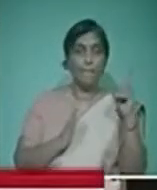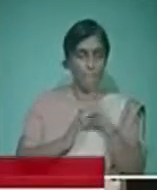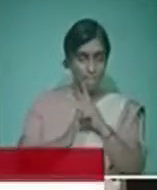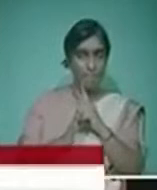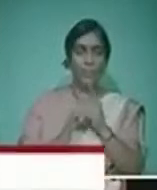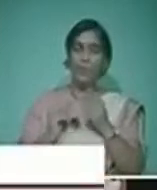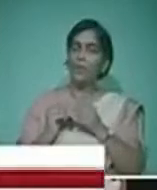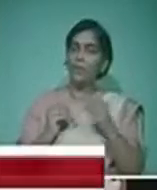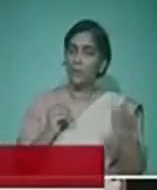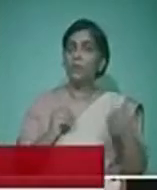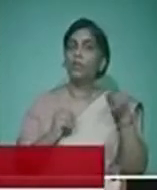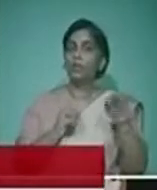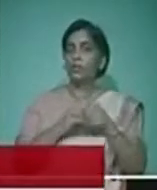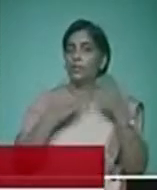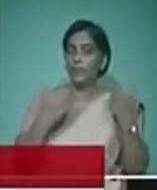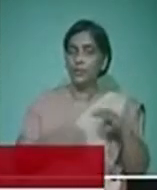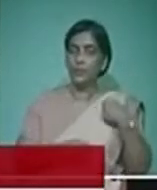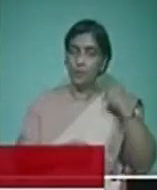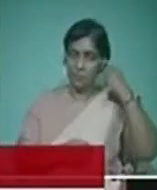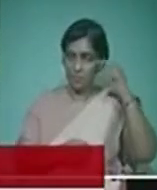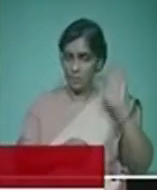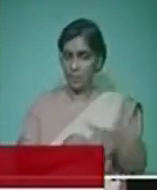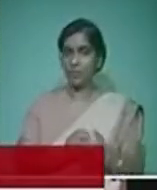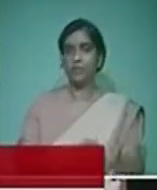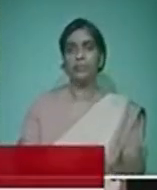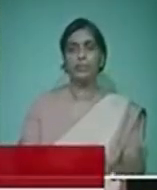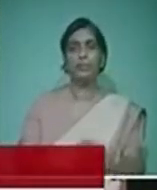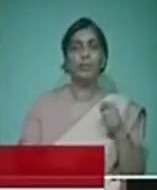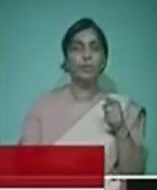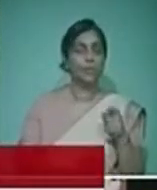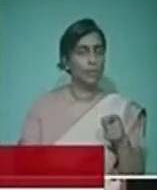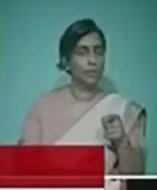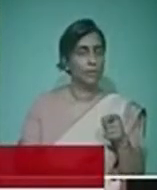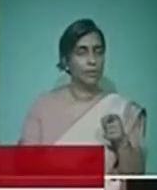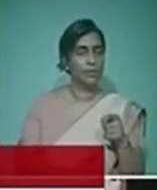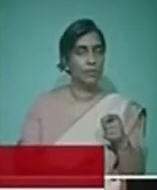වන විට නිම කිරීමට අපේක්ෂා කරනවා. භූදේශ